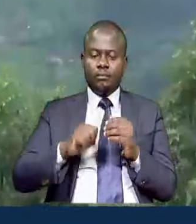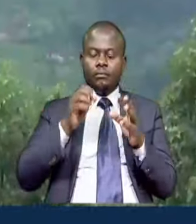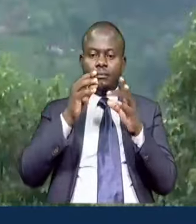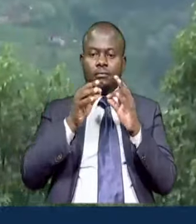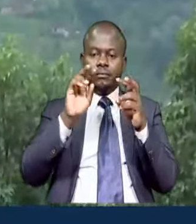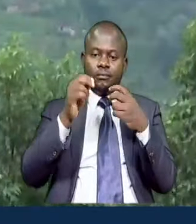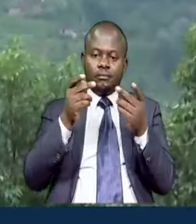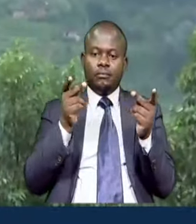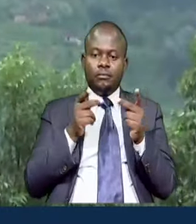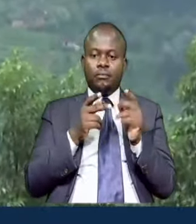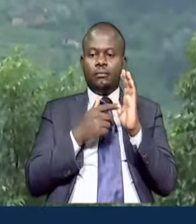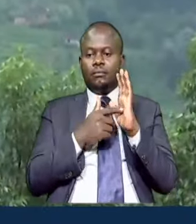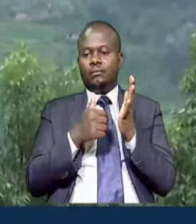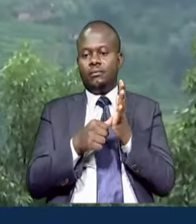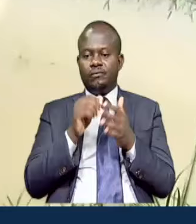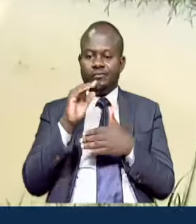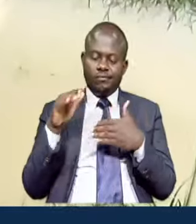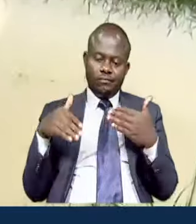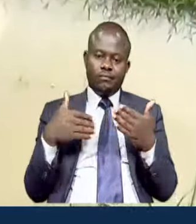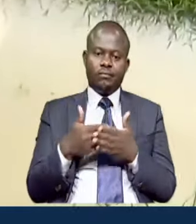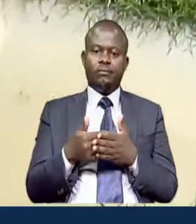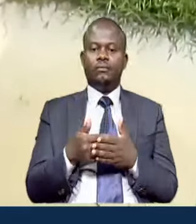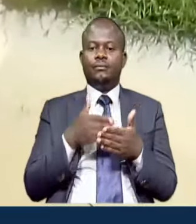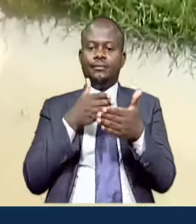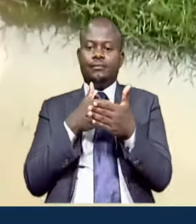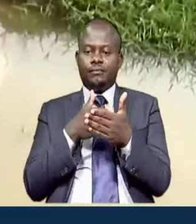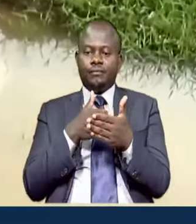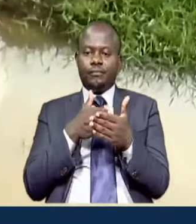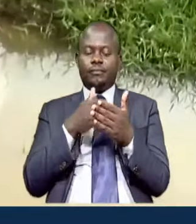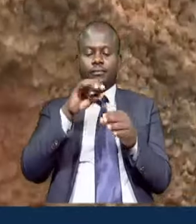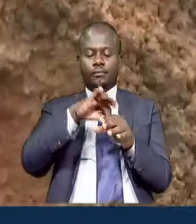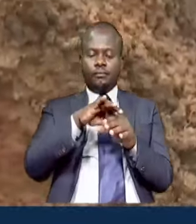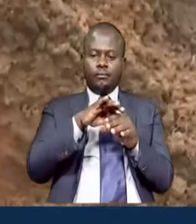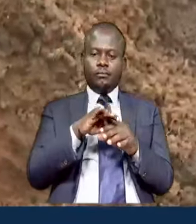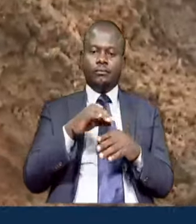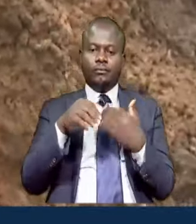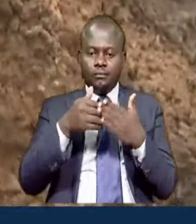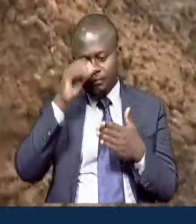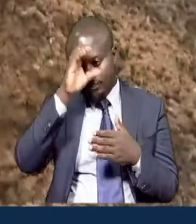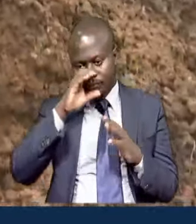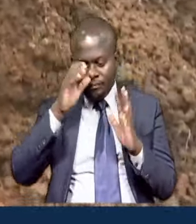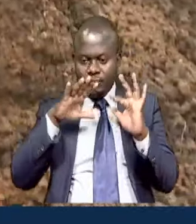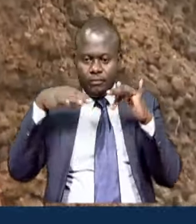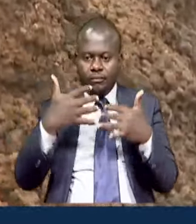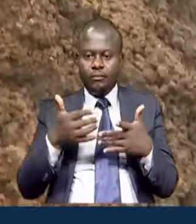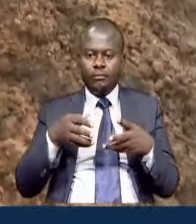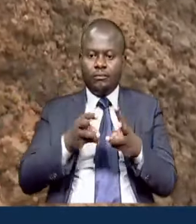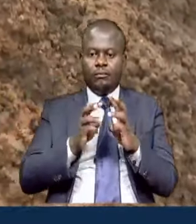ko ahagaragaye ibi bibazo byaba imbogamizi ku matora harimo gushakishwa